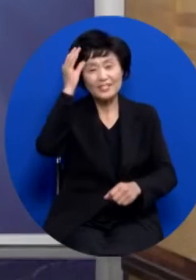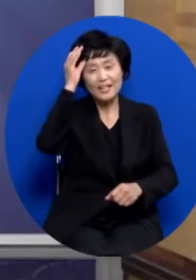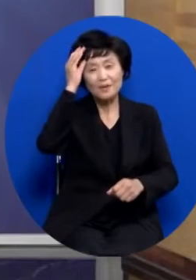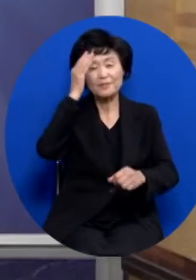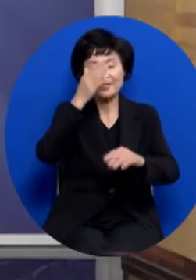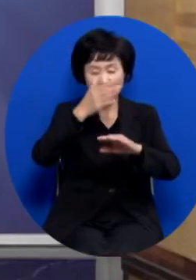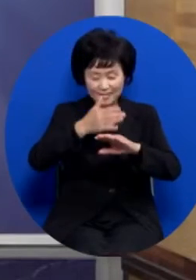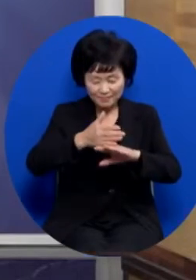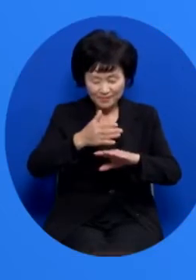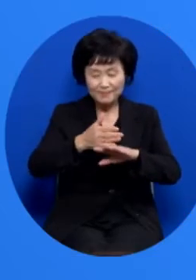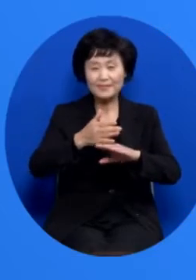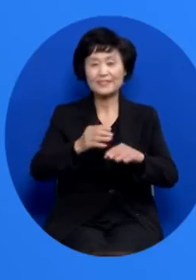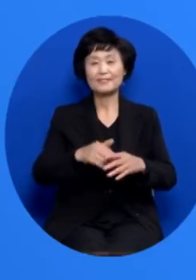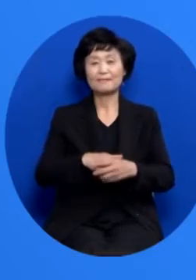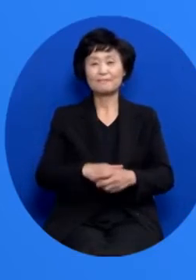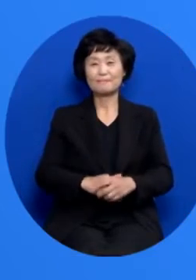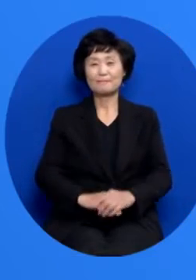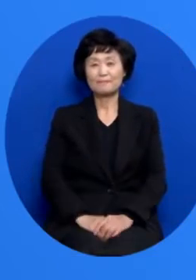고맙습니다.